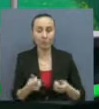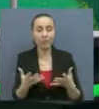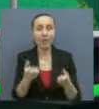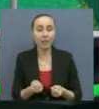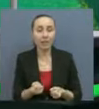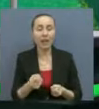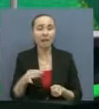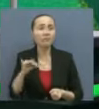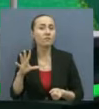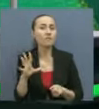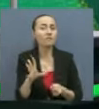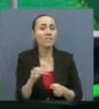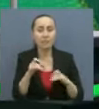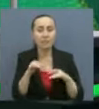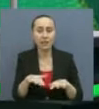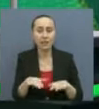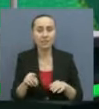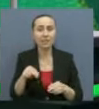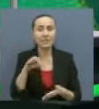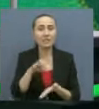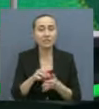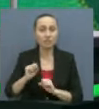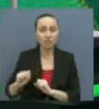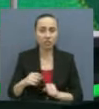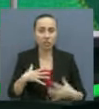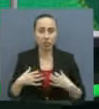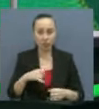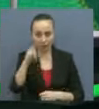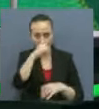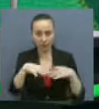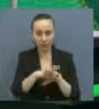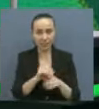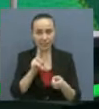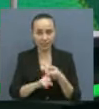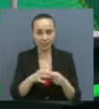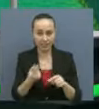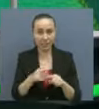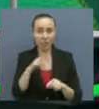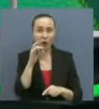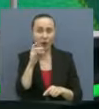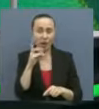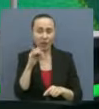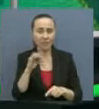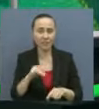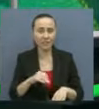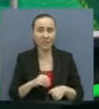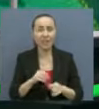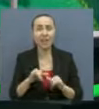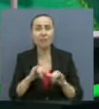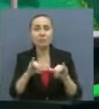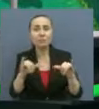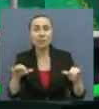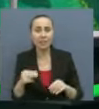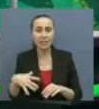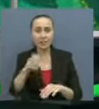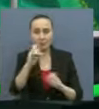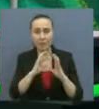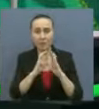принять исчерпывающие меры с целью защиты здоровья казахстанца в связи с коронавирусом. Распространение коронавируса по миру